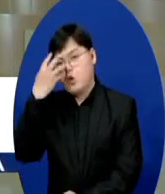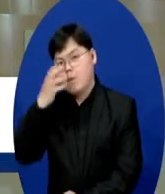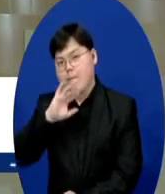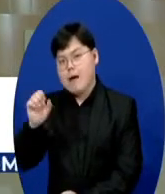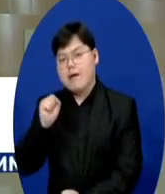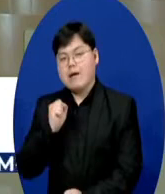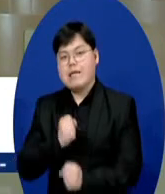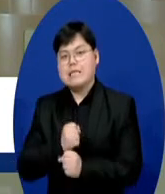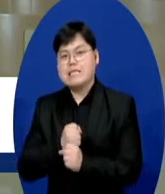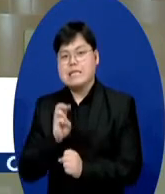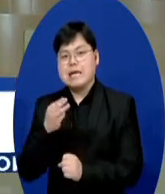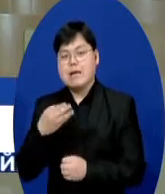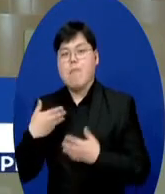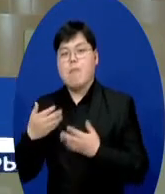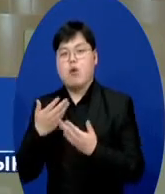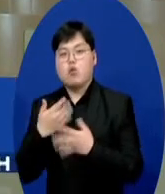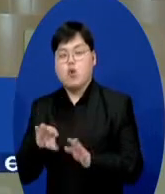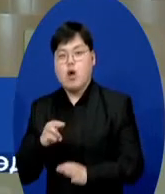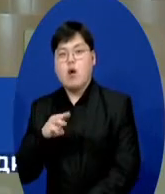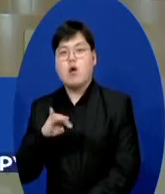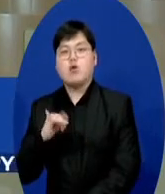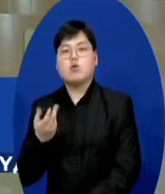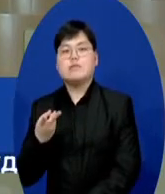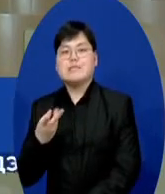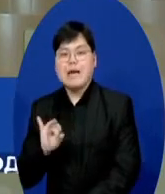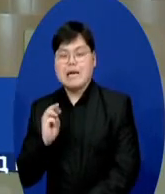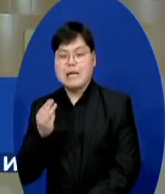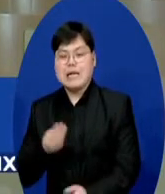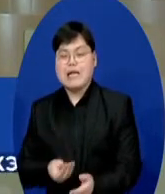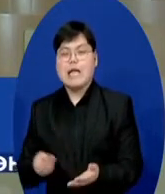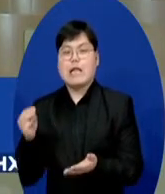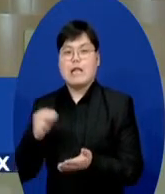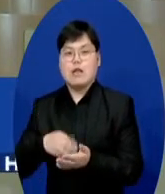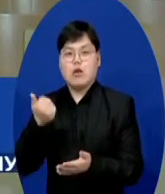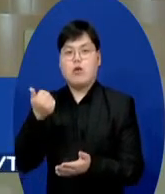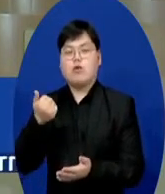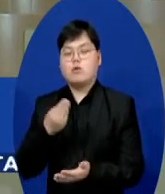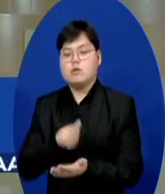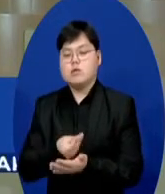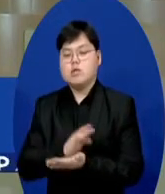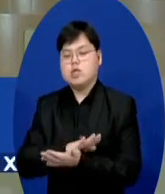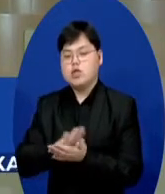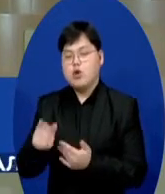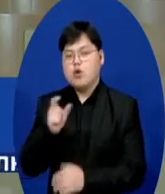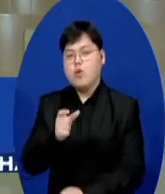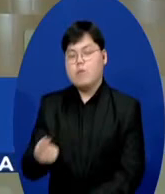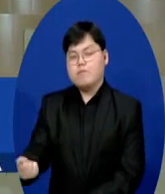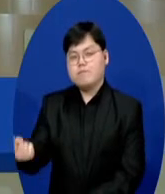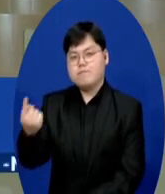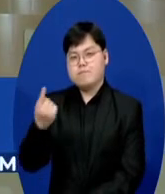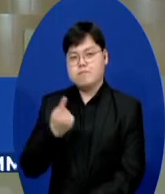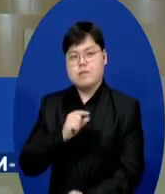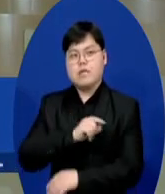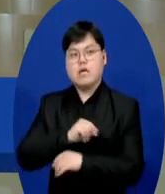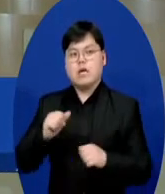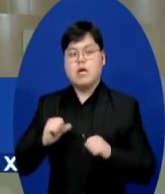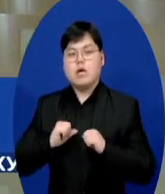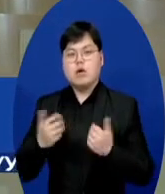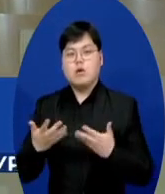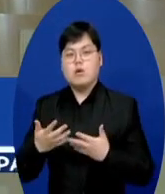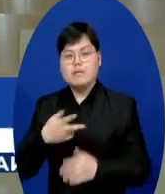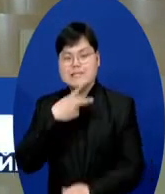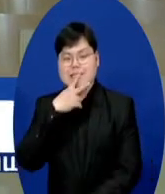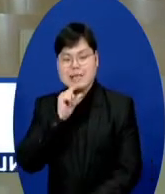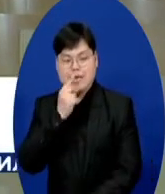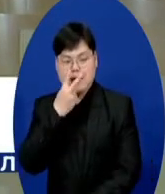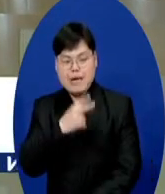ерхий шалгалт өгөөд одоо тусгай шалгалтандаа тэнцээд орж ирсэн шинээр одоо төрийн алба хахаар орж ирж байгаа иргэний хувьд бол